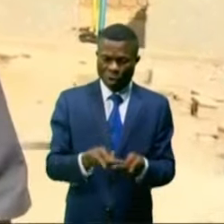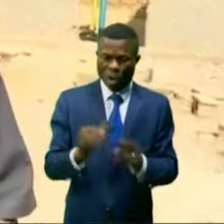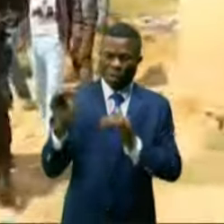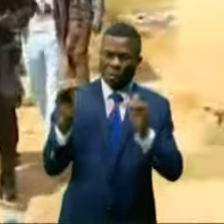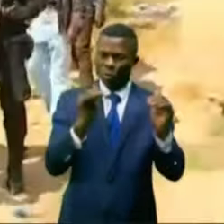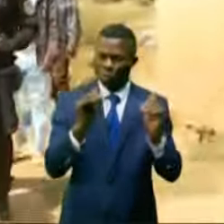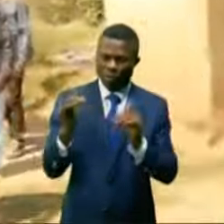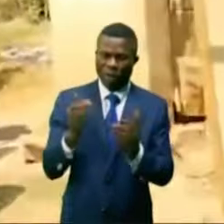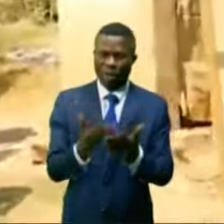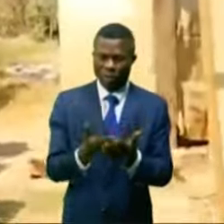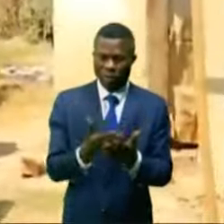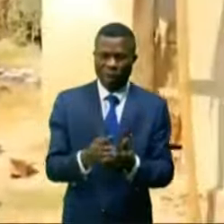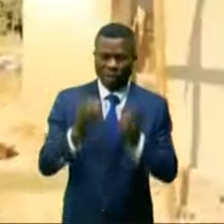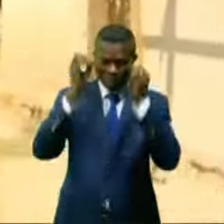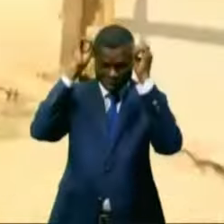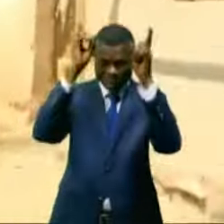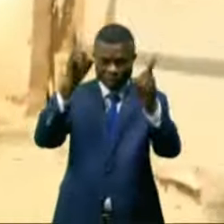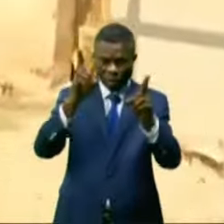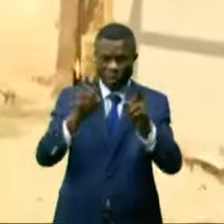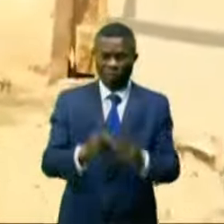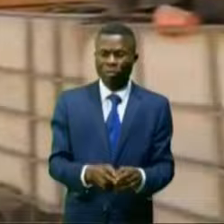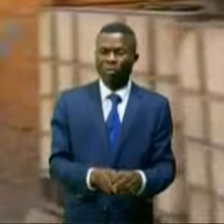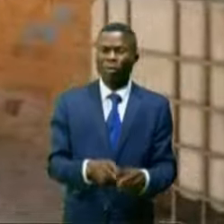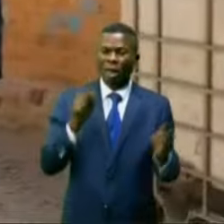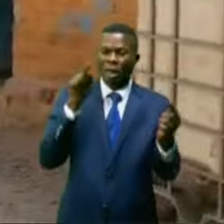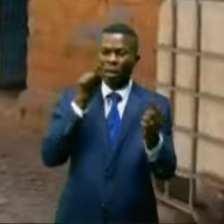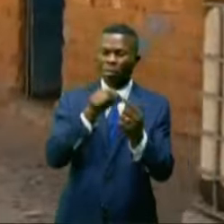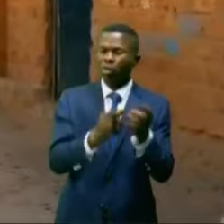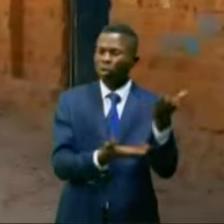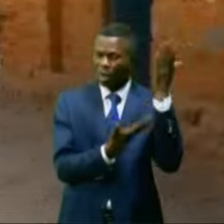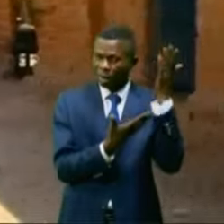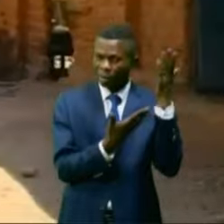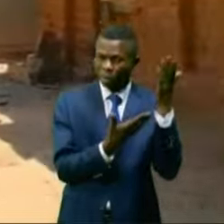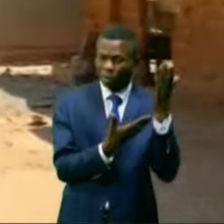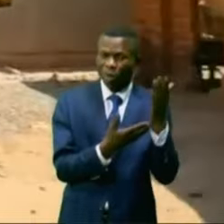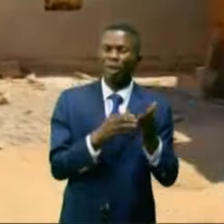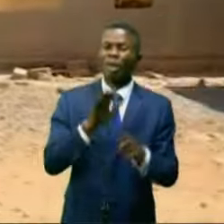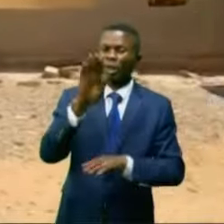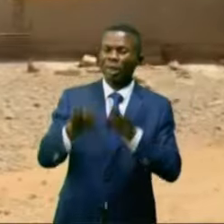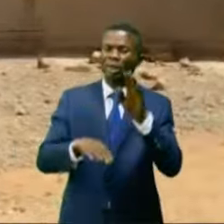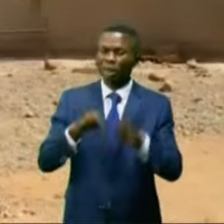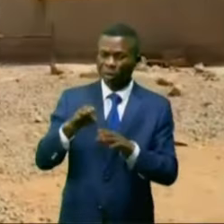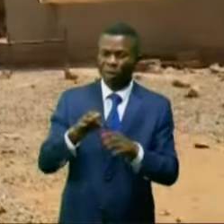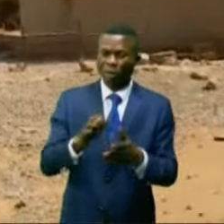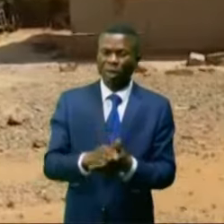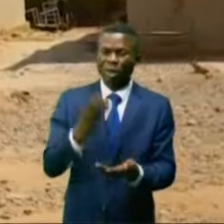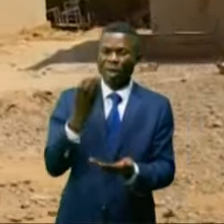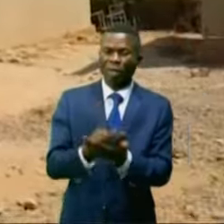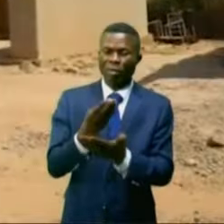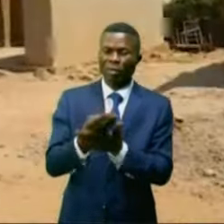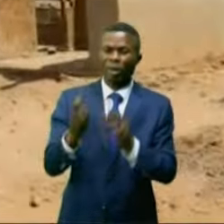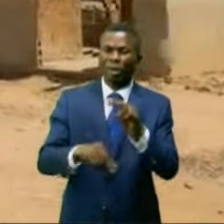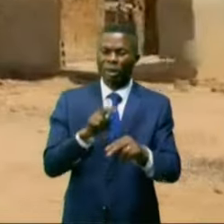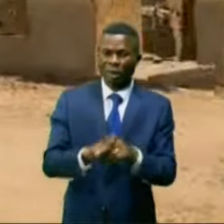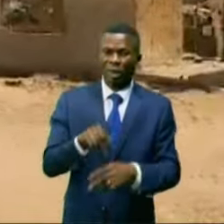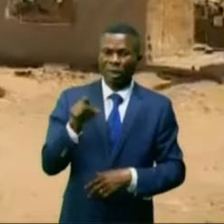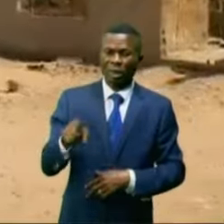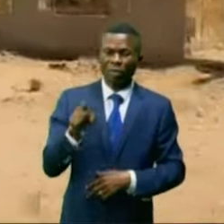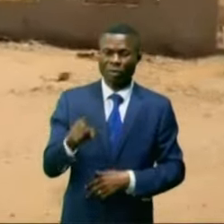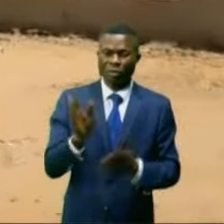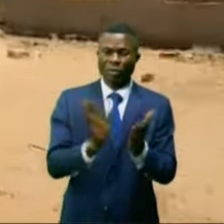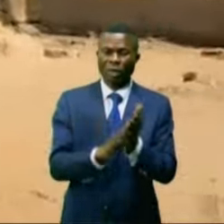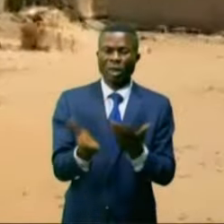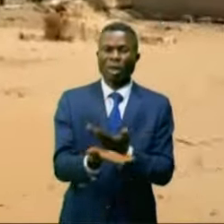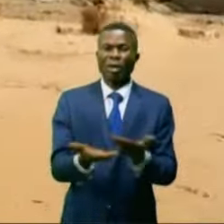moyenne. L'éducation, l'un des axes prioritaires dans la démarche du député national. Ici, l'école